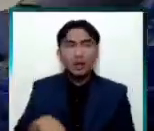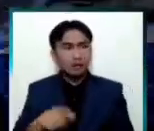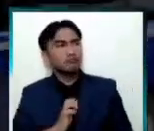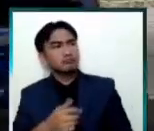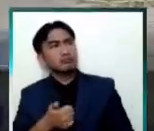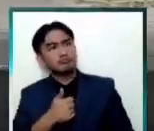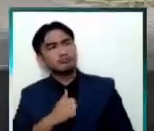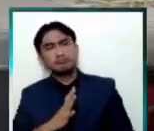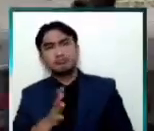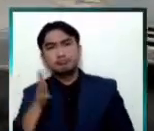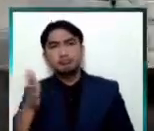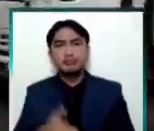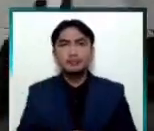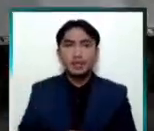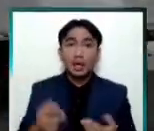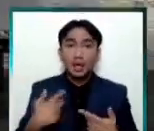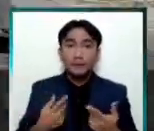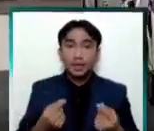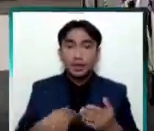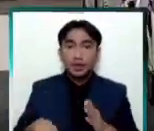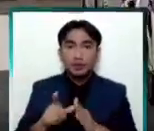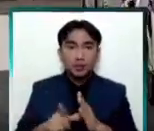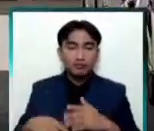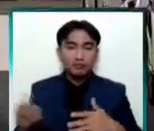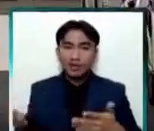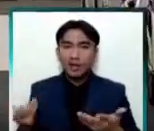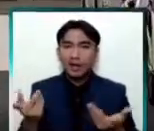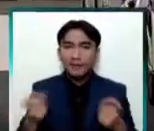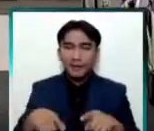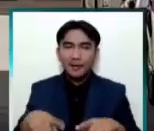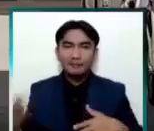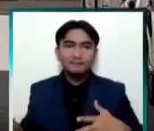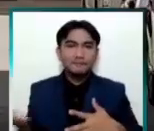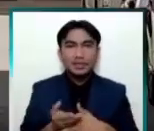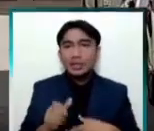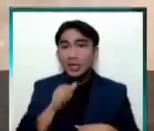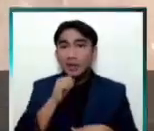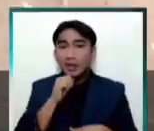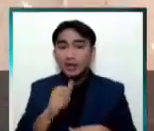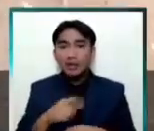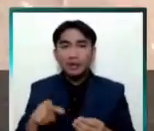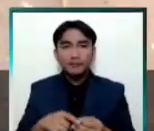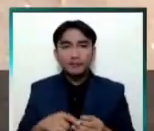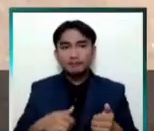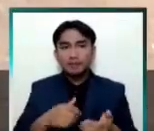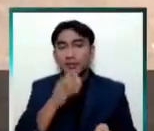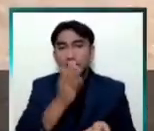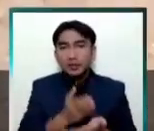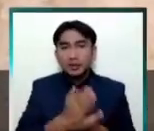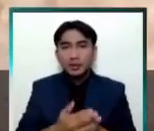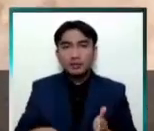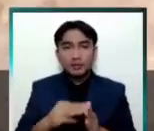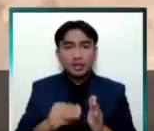na kakasuhan ang mga opisyal ng Department of Agriculture kung hindi nito ititigil ang Memorandum 34. Sa ilalim nito, binuo